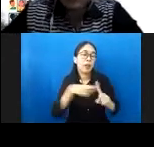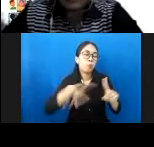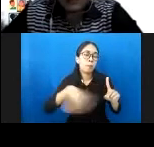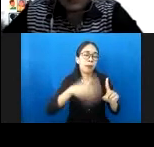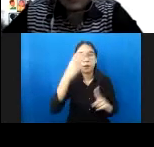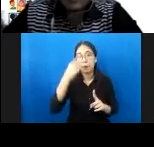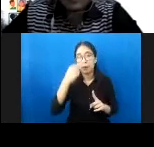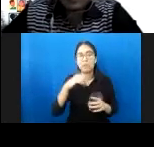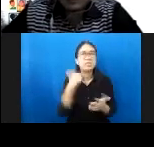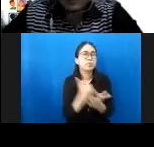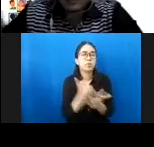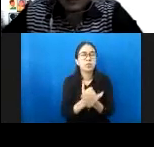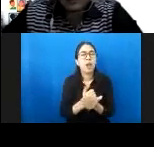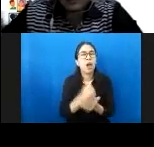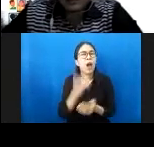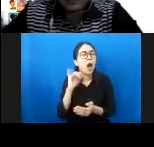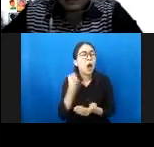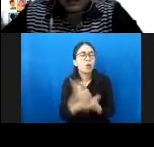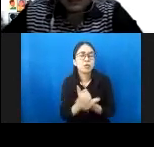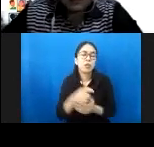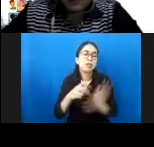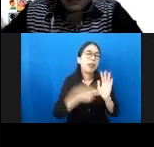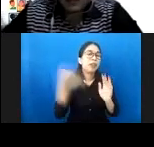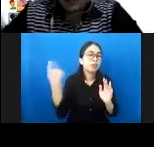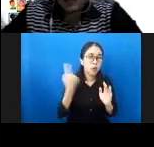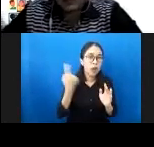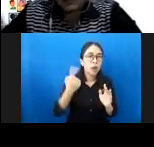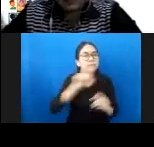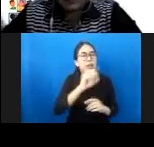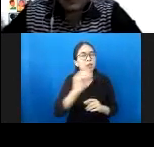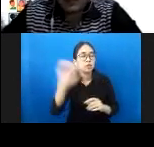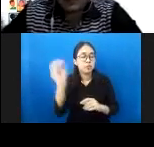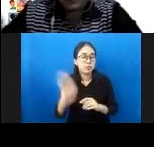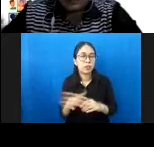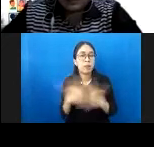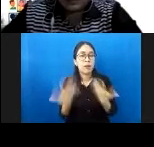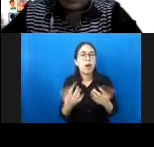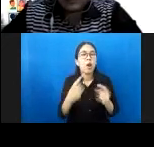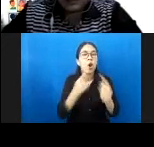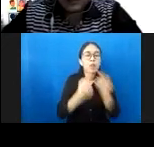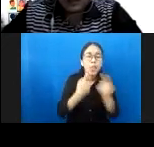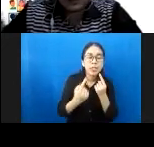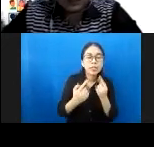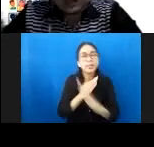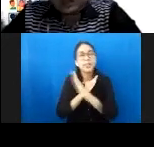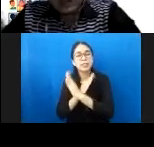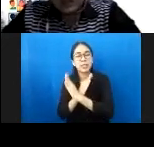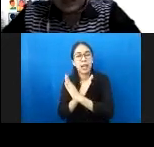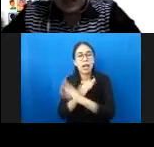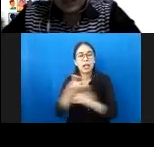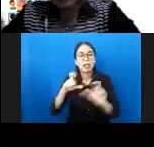nasional harusnya semuanya 100%. Kami juga jelaskan tentang bagaimana komunikasi dan pencegahan cedera pada anak dengan